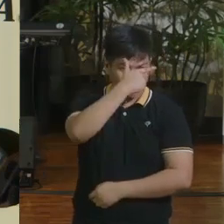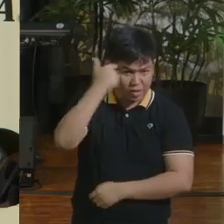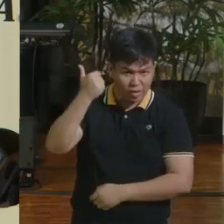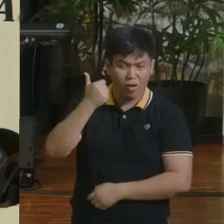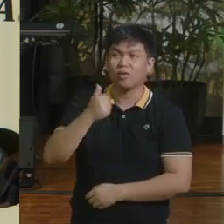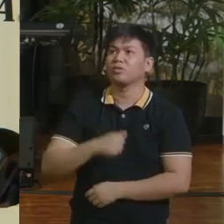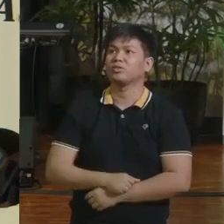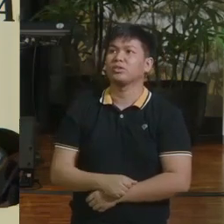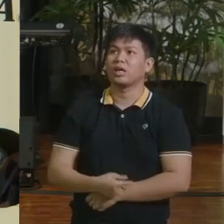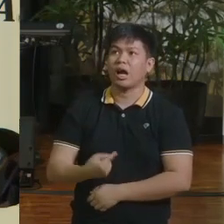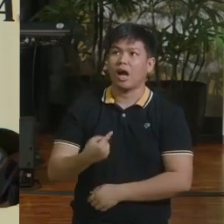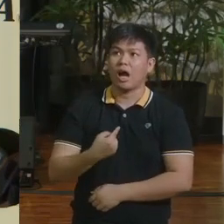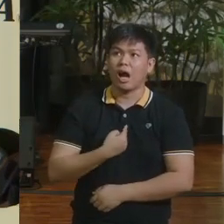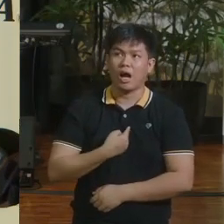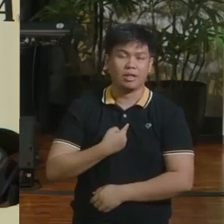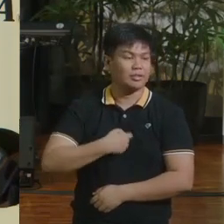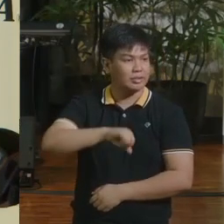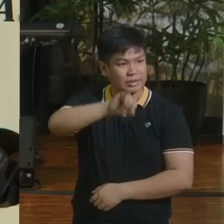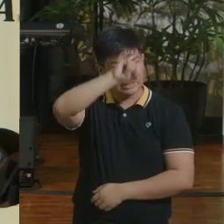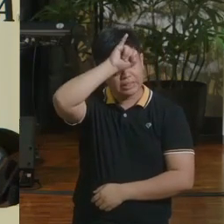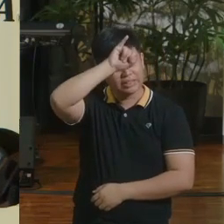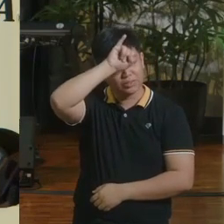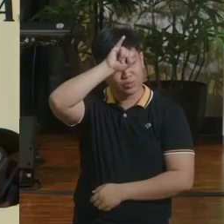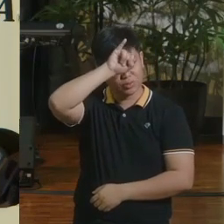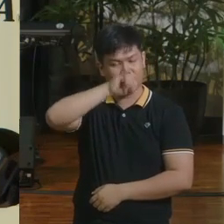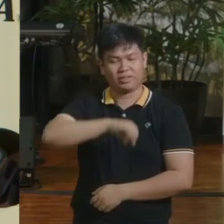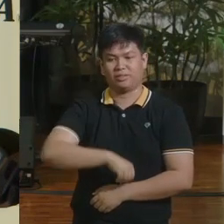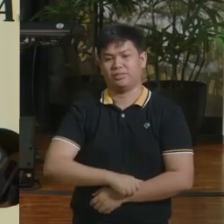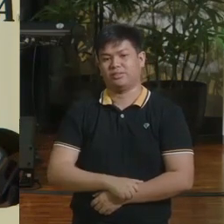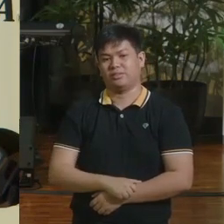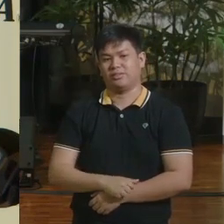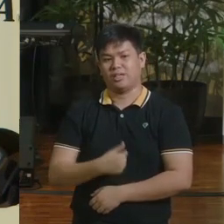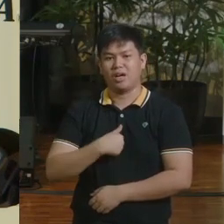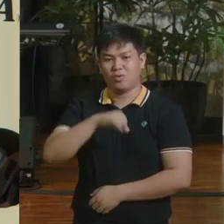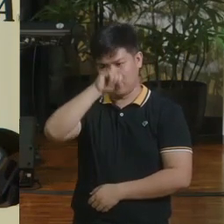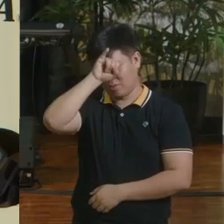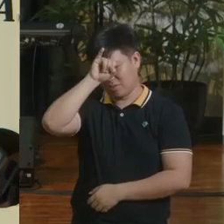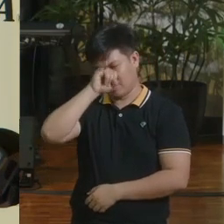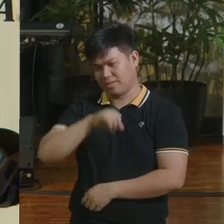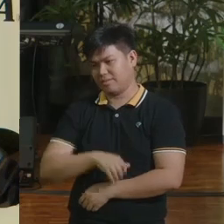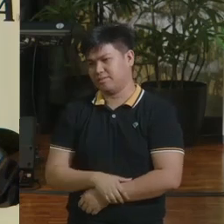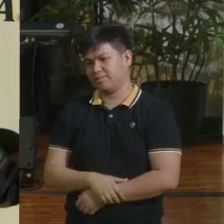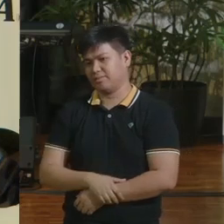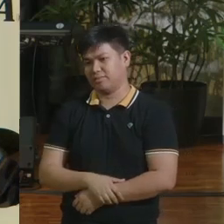because I had acted ignorantly in unbelief.